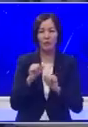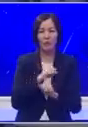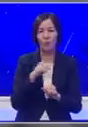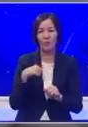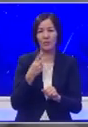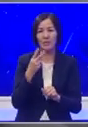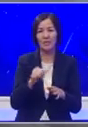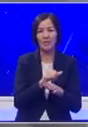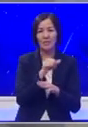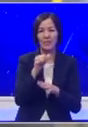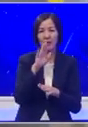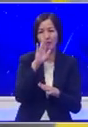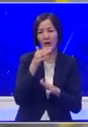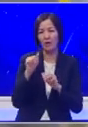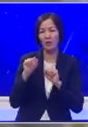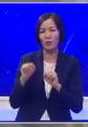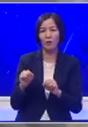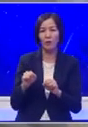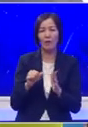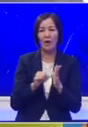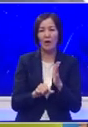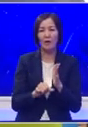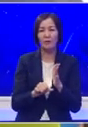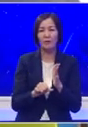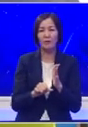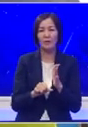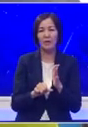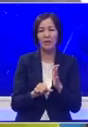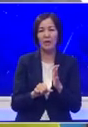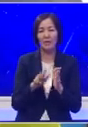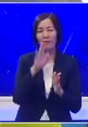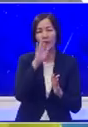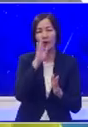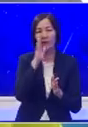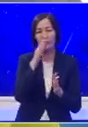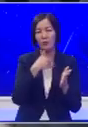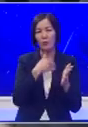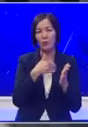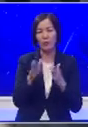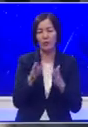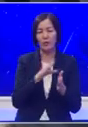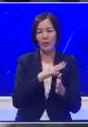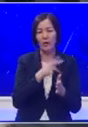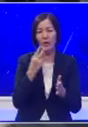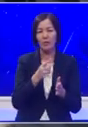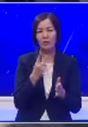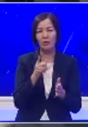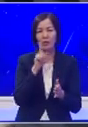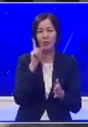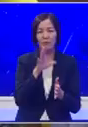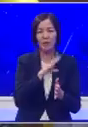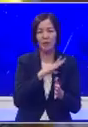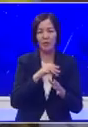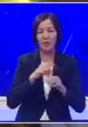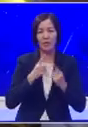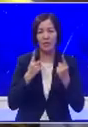2 сағат жауға төтеп беріп 60-тан астам жау әскерін жойыпты. Жауды жайратқан сол кезде ол небәрі 21 жаста болыпты. Ерен